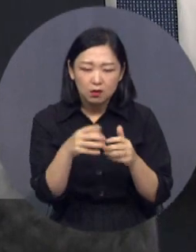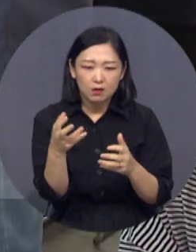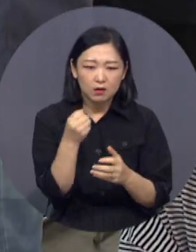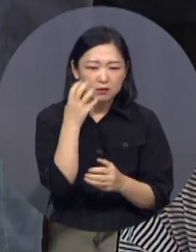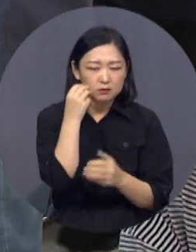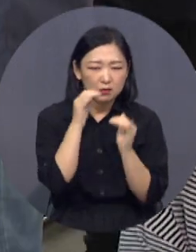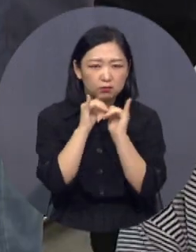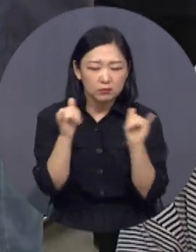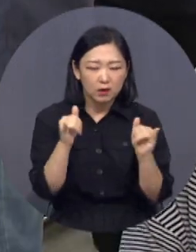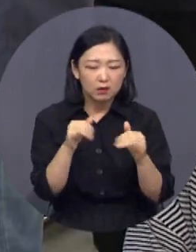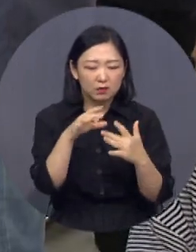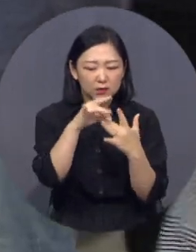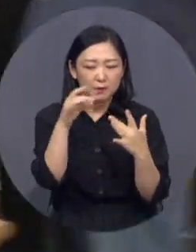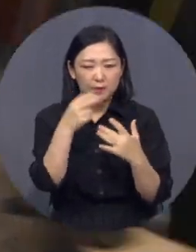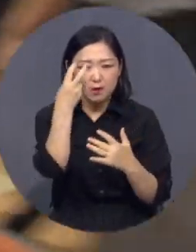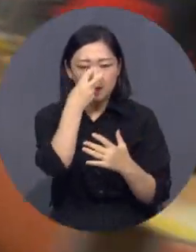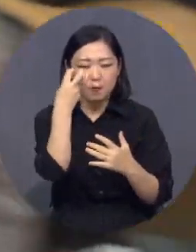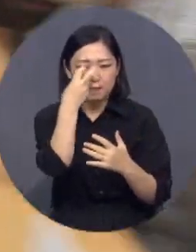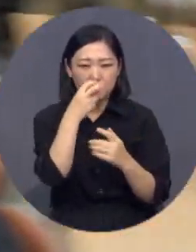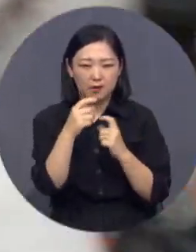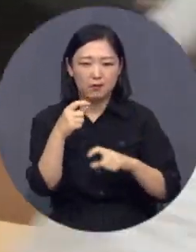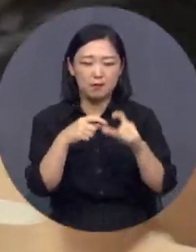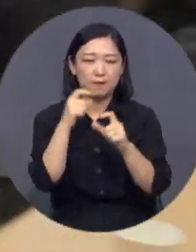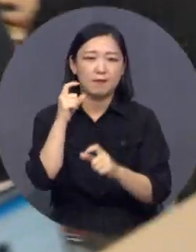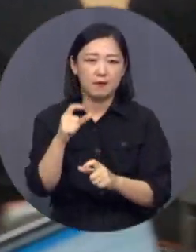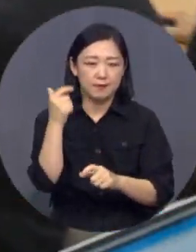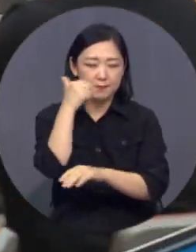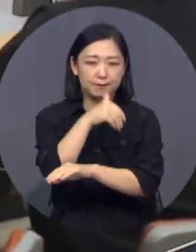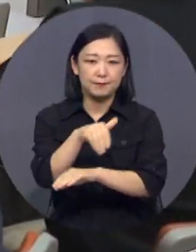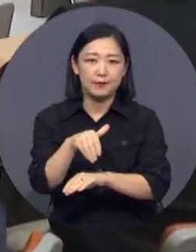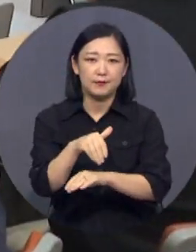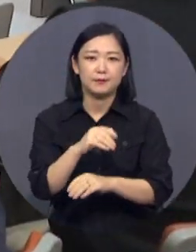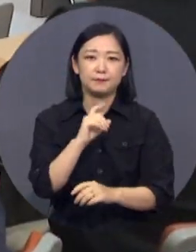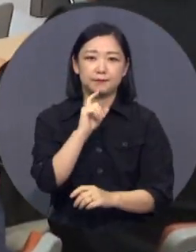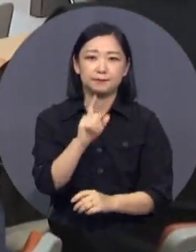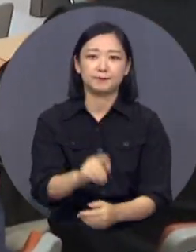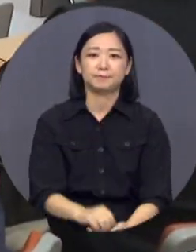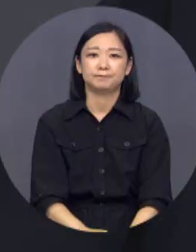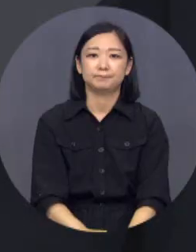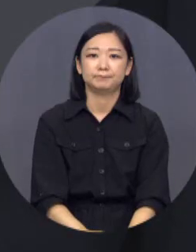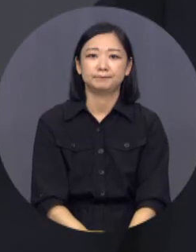행동자에 대해 선별적 검문 검색을 하겠다고 밝혔습니다